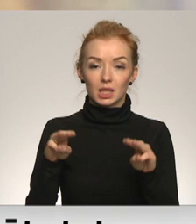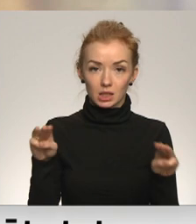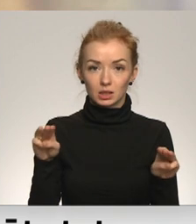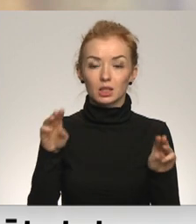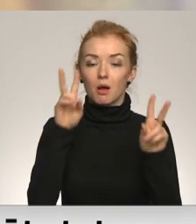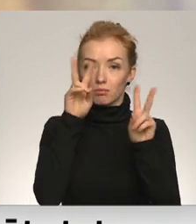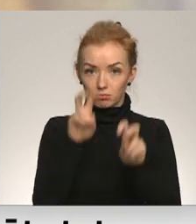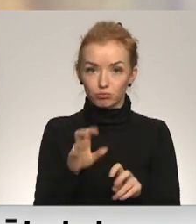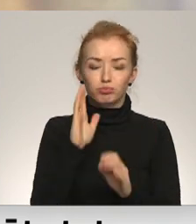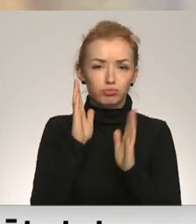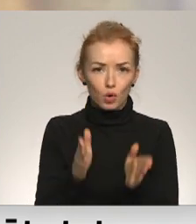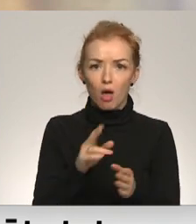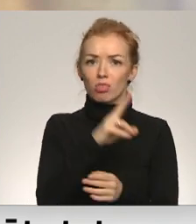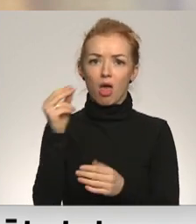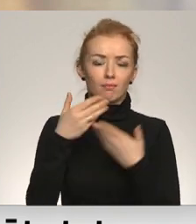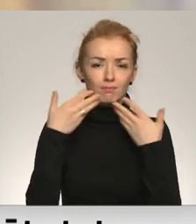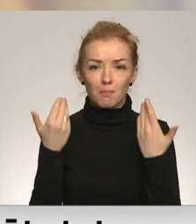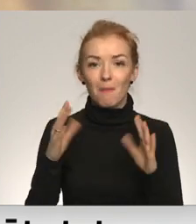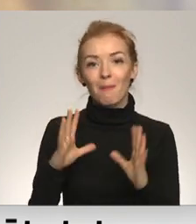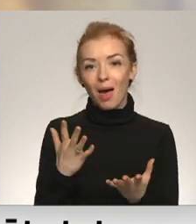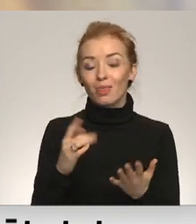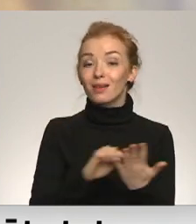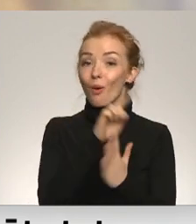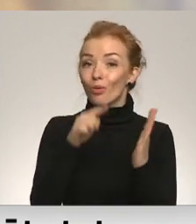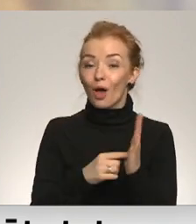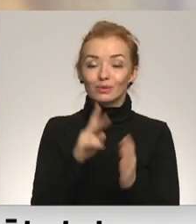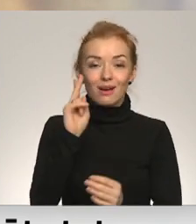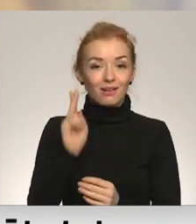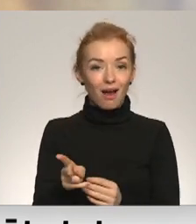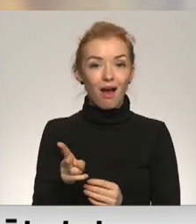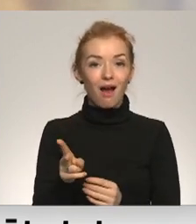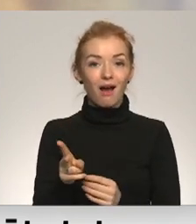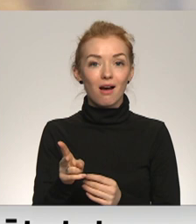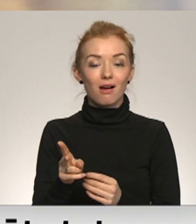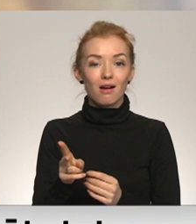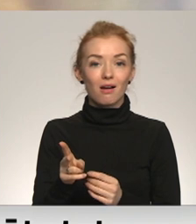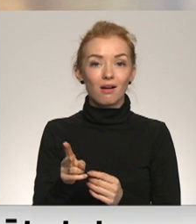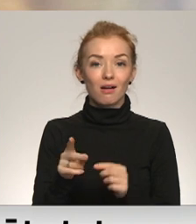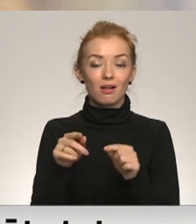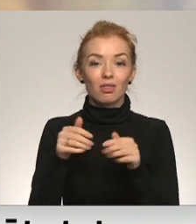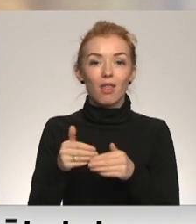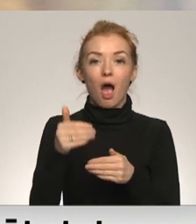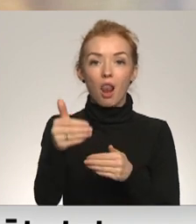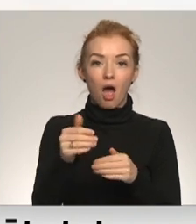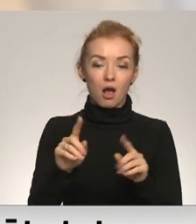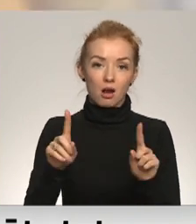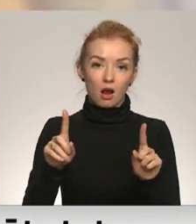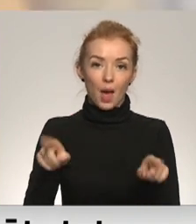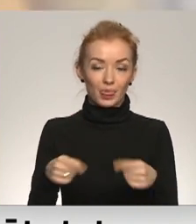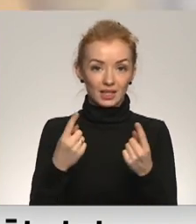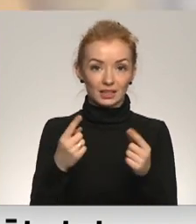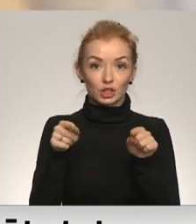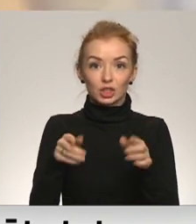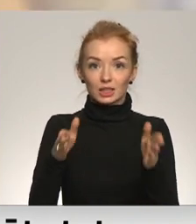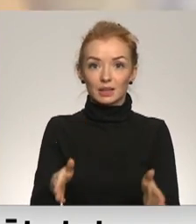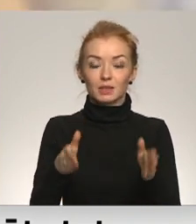ka nē, bet jautājums ir tikai tāds, kā viņš tiks tālāk attīstīts. Šīs